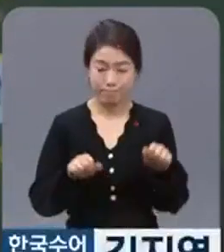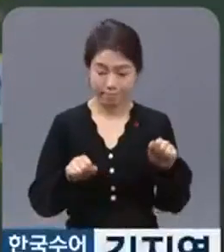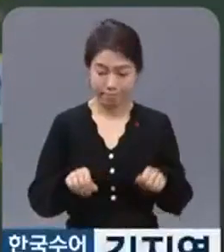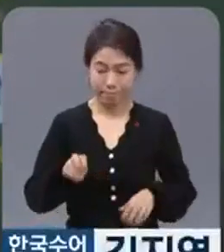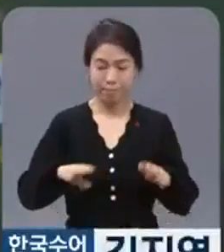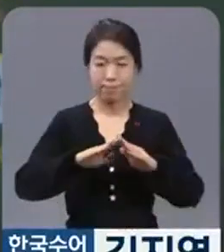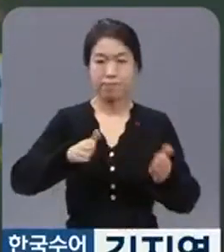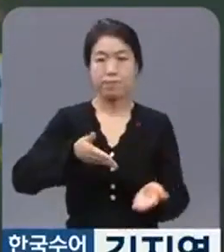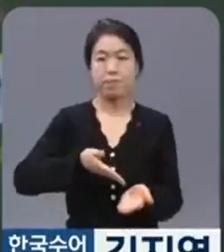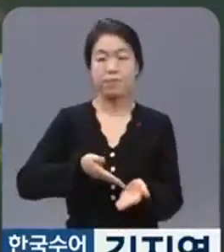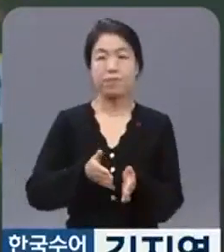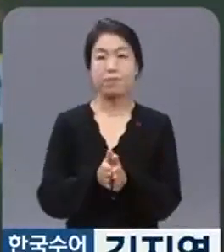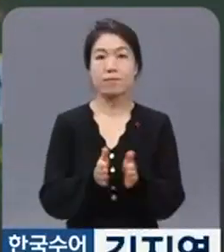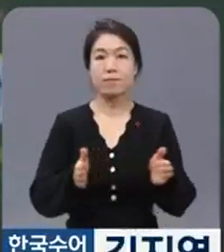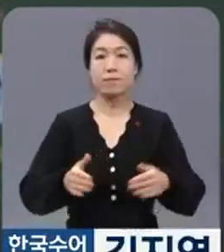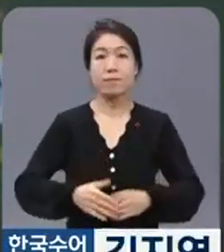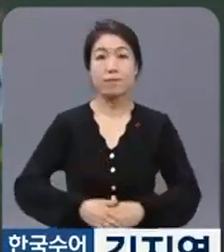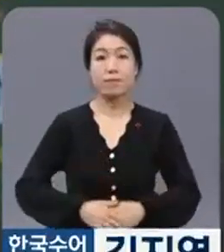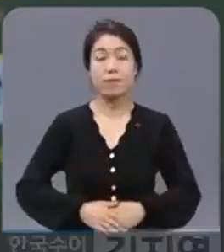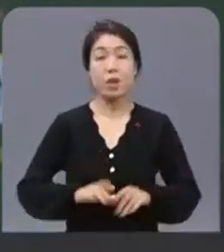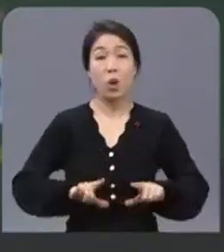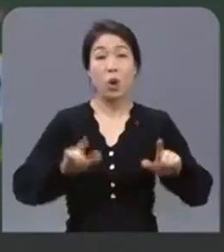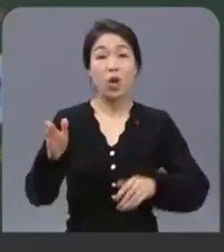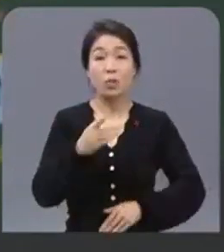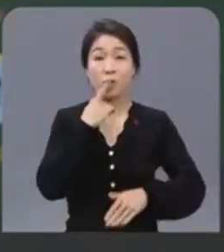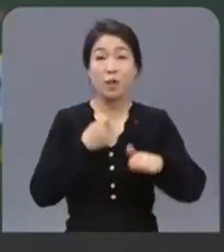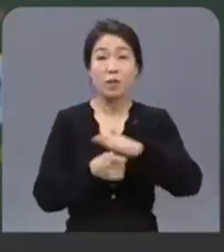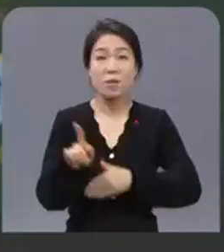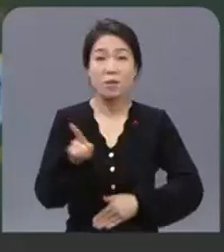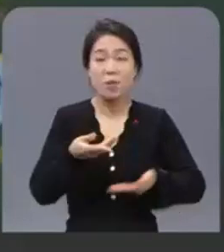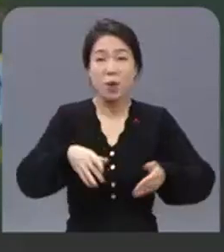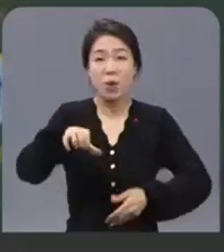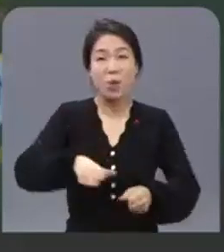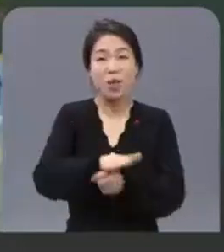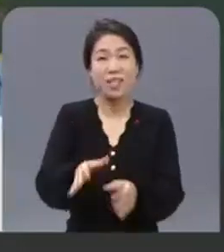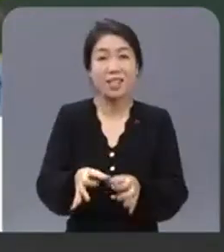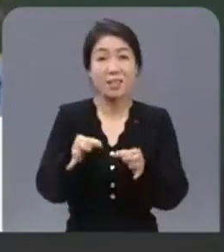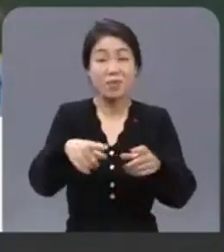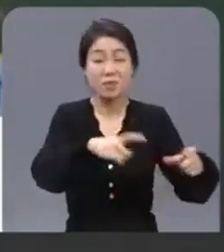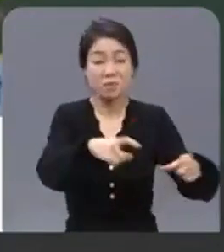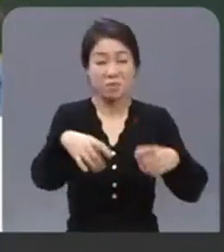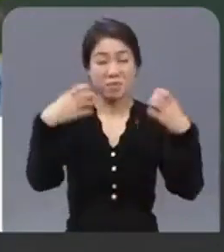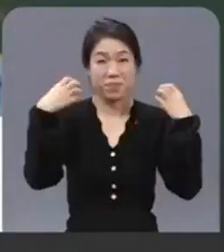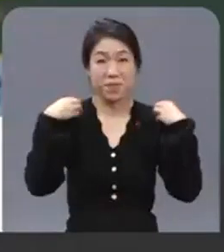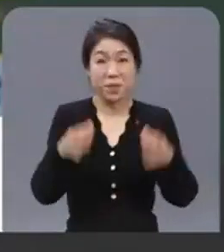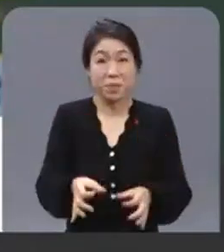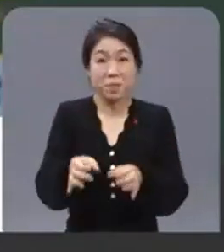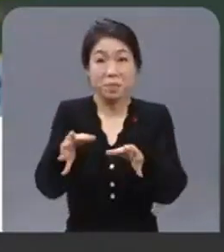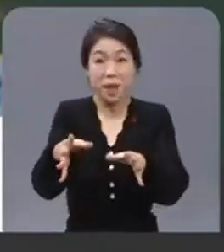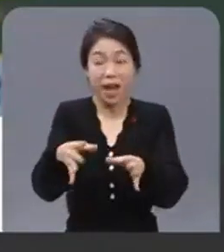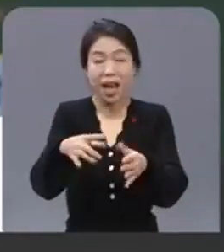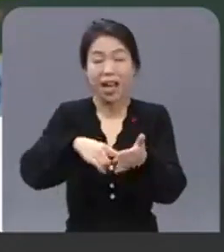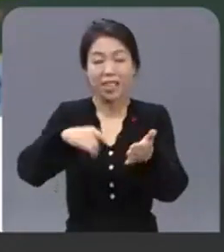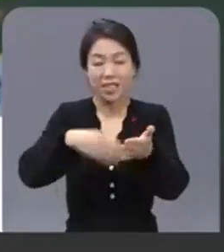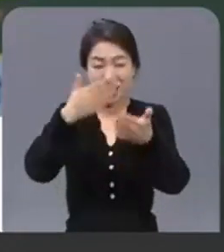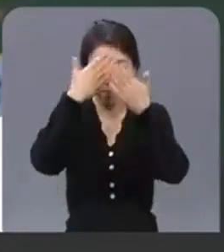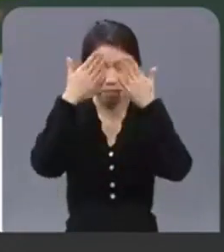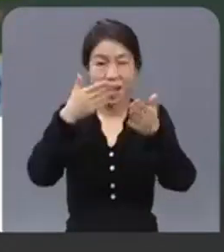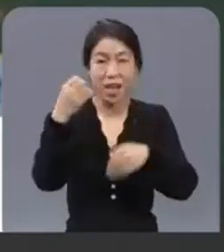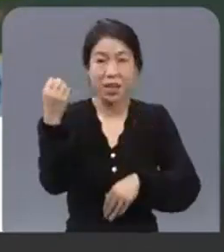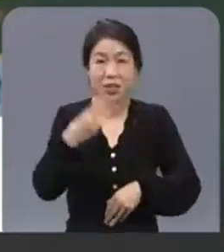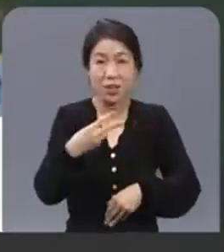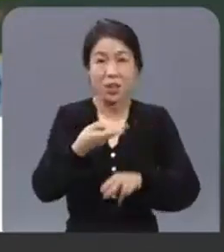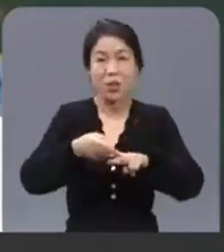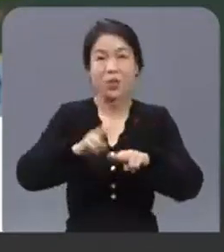안녕하십니까 계속해서 광주 전남권 뉴스입니다 올해부터 시행된 고향사랑 기부재는 지자체의 기부금을 내면 세액공제와 함께